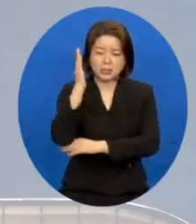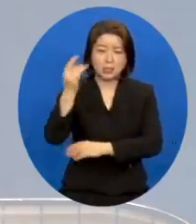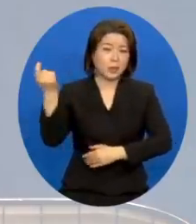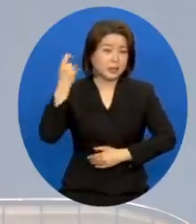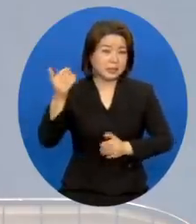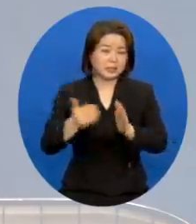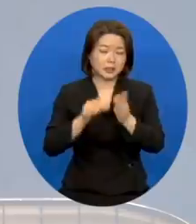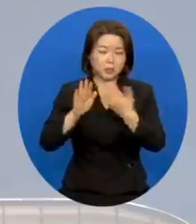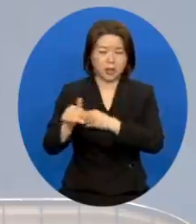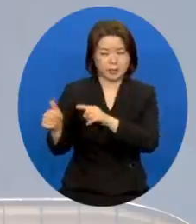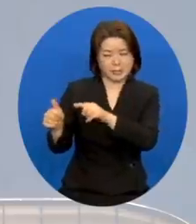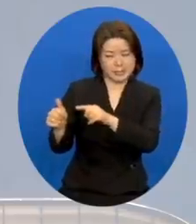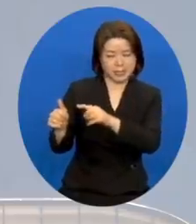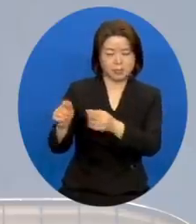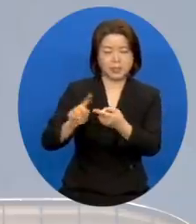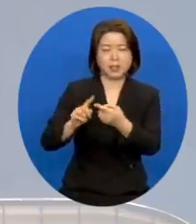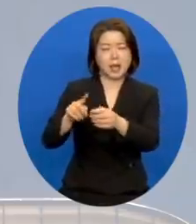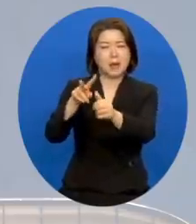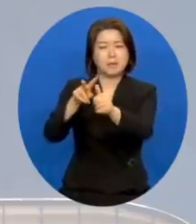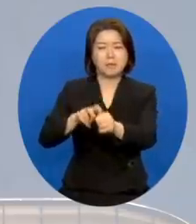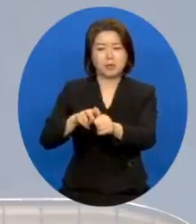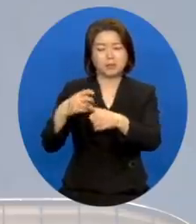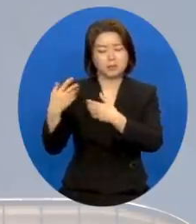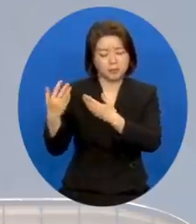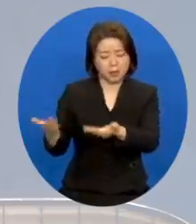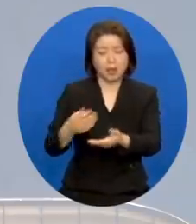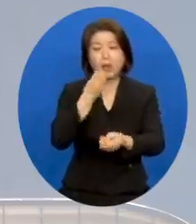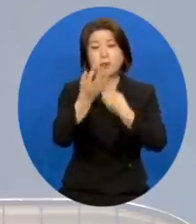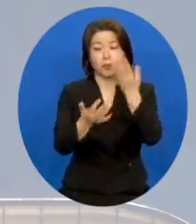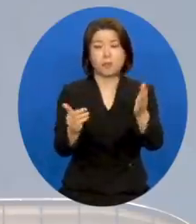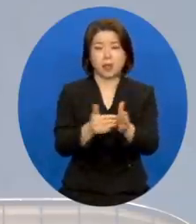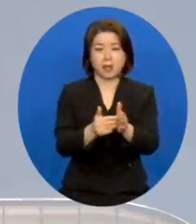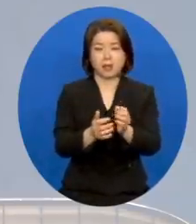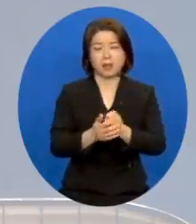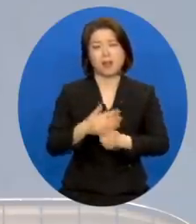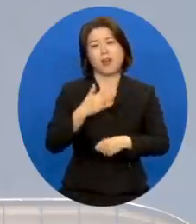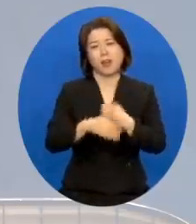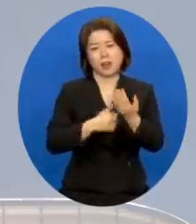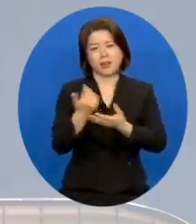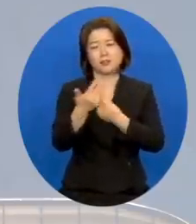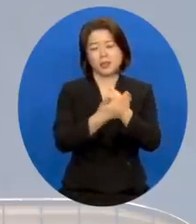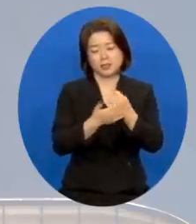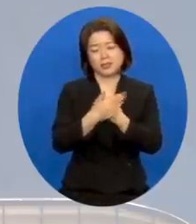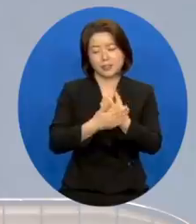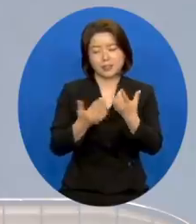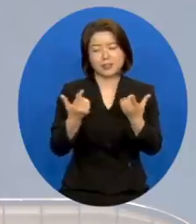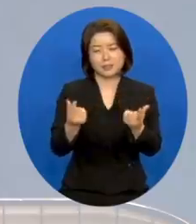내려놓아 지게 되었다고 고백했습니다 하나님의 은혜입니다